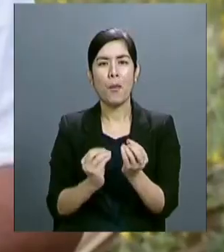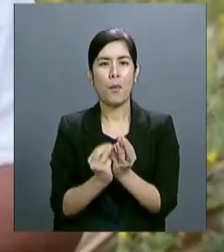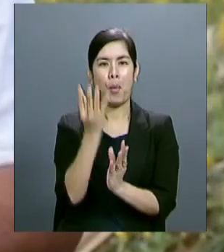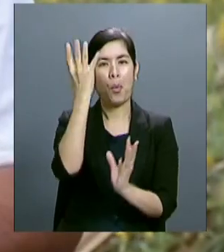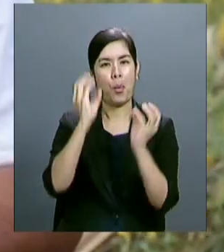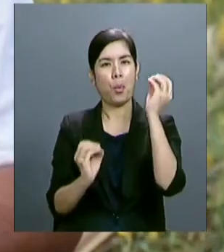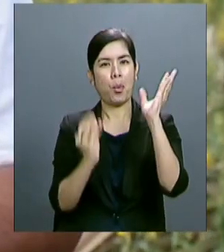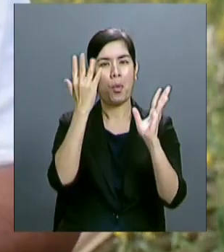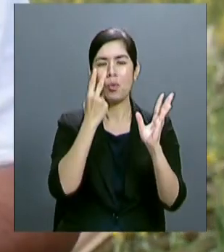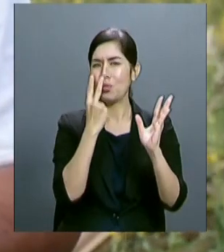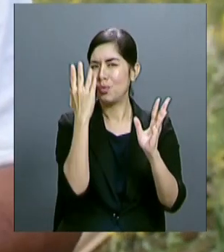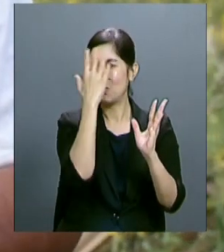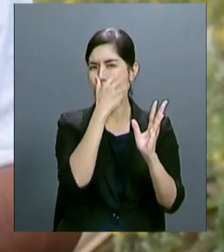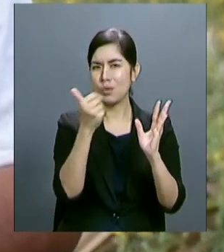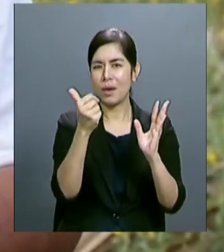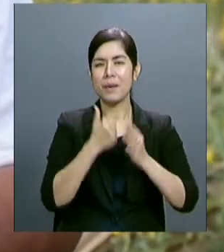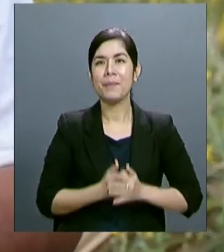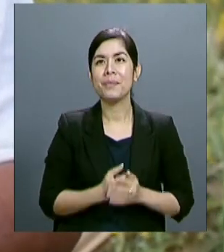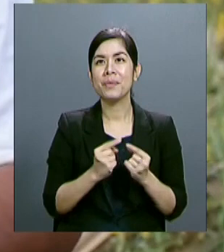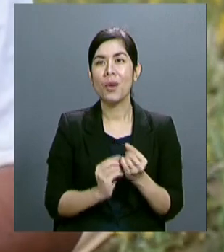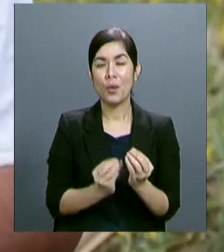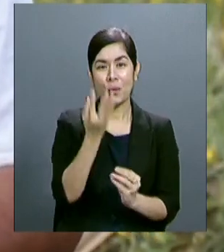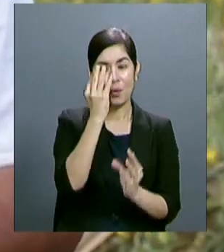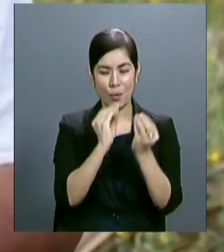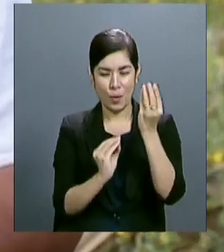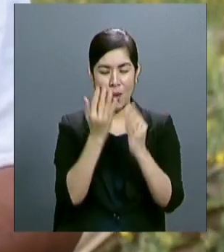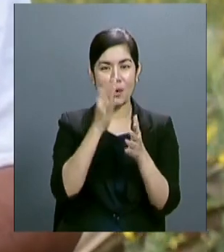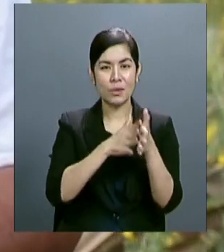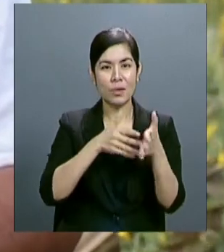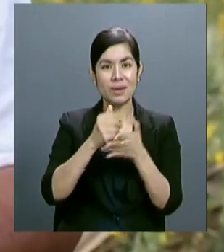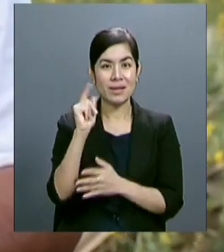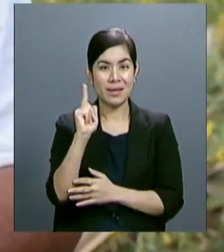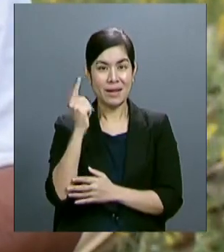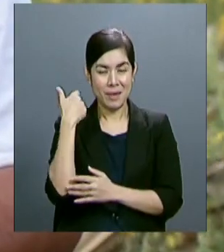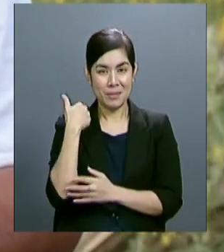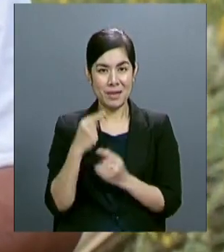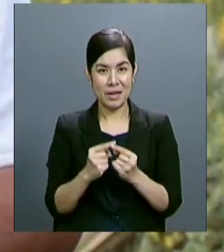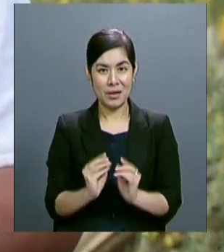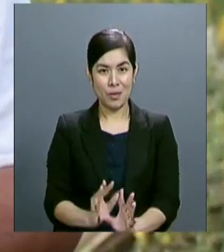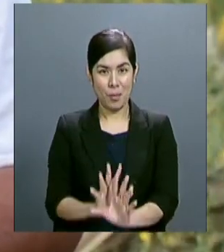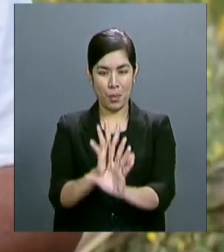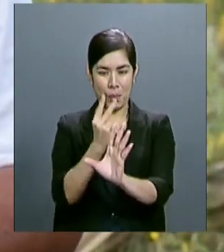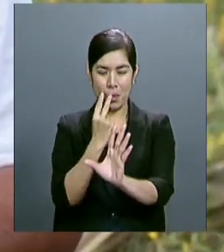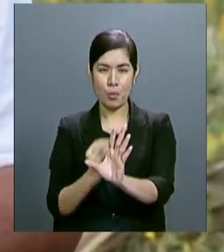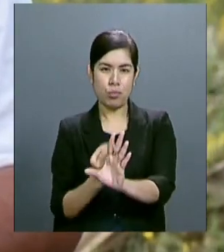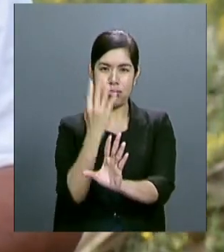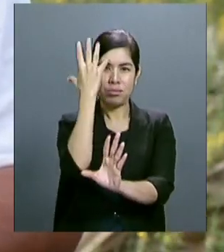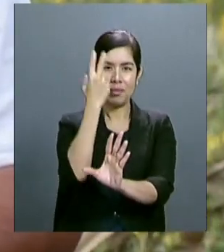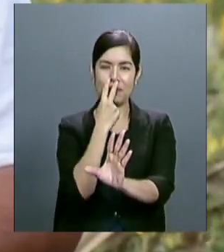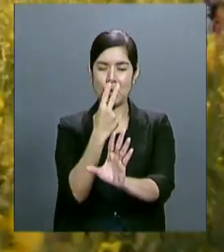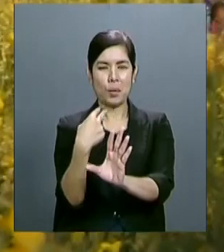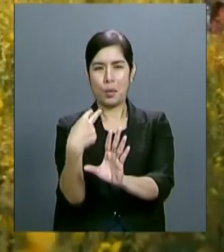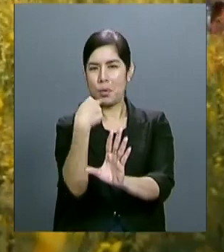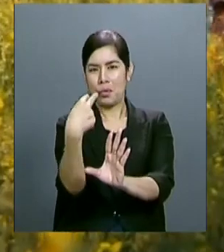เทืองฉะนั้นเนี่ยเมื่อดอกสีเหลืองผนวกกับต้นตาลตะโนดที่ยืนสวยอยู่ด้านหลังของต้นปอเทืองเนี่ยมันทําให้ออกภาพที่สวย